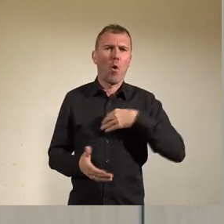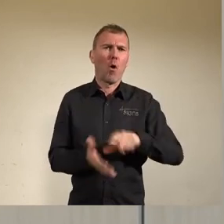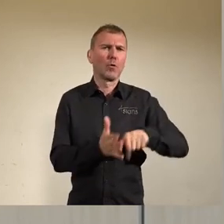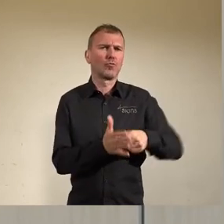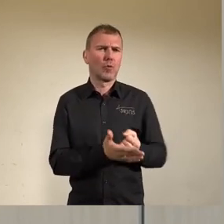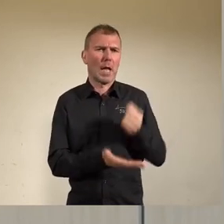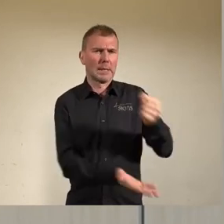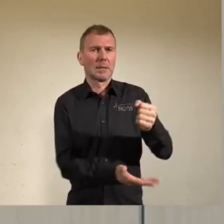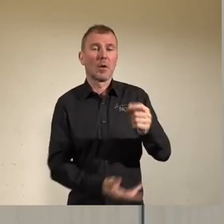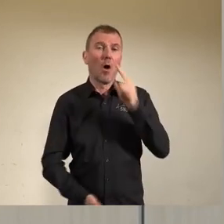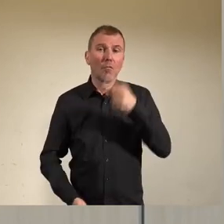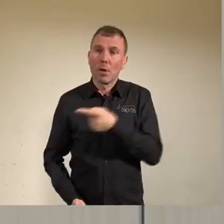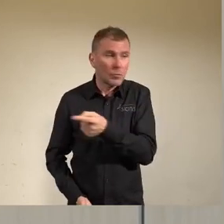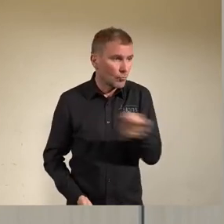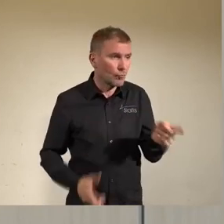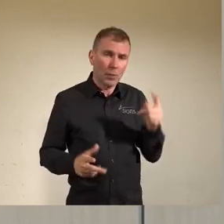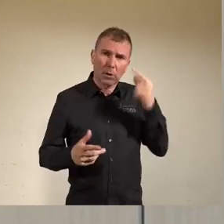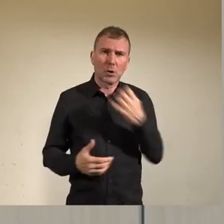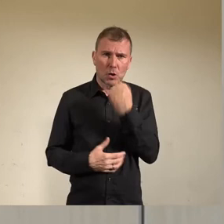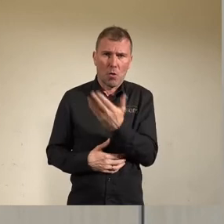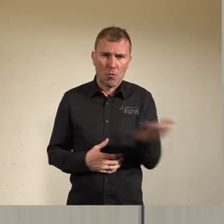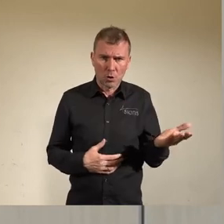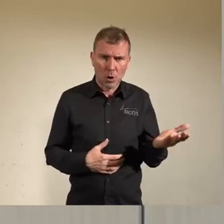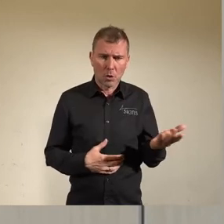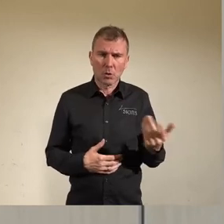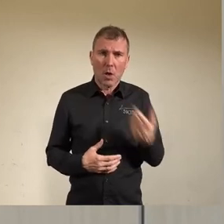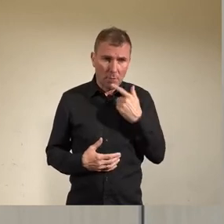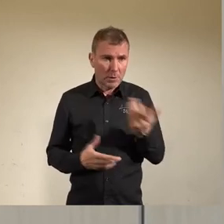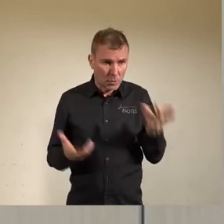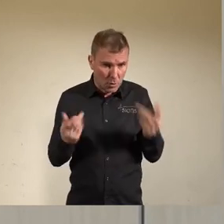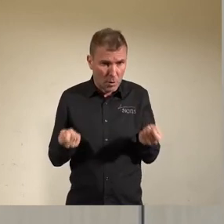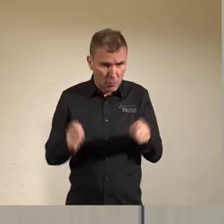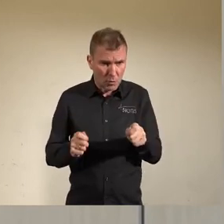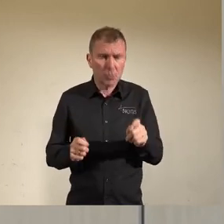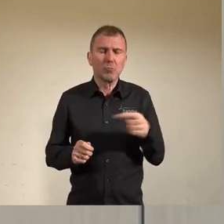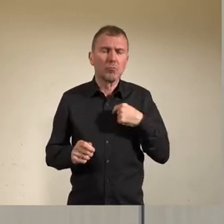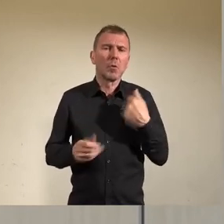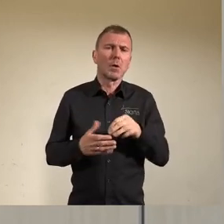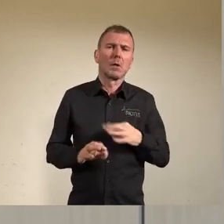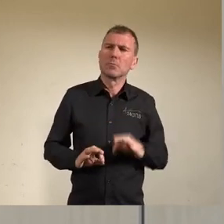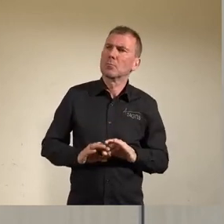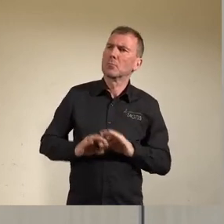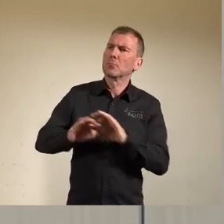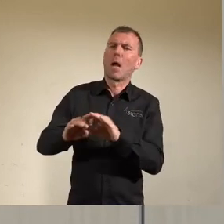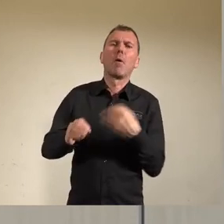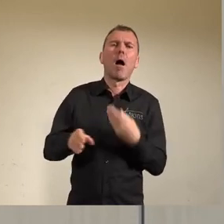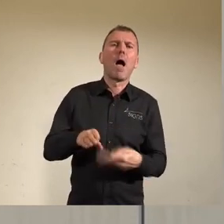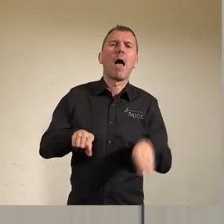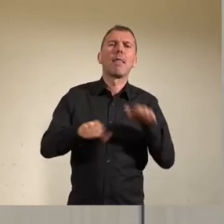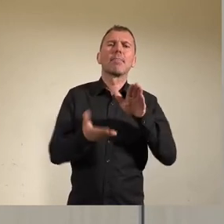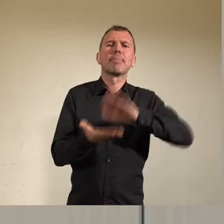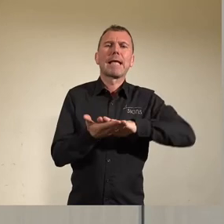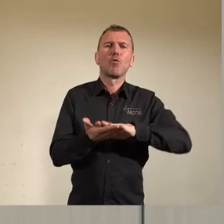wenn man das möchte. Und das werden wir dann auch tun, so wie wir das fast jede Stadtratssitzung hier mit Kostendeckungsvorschlagen